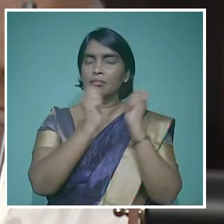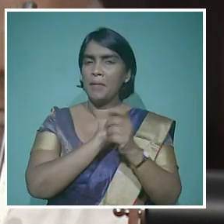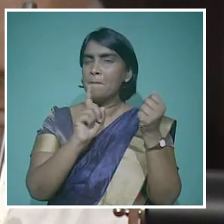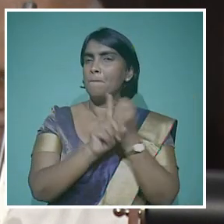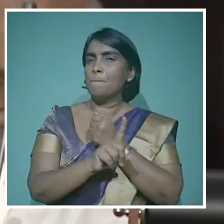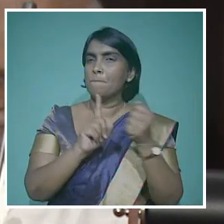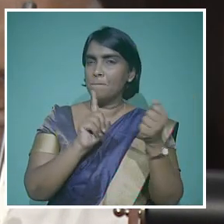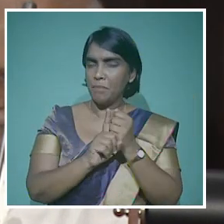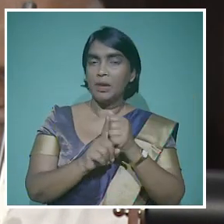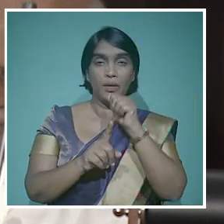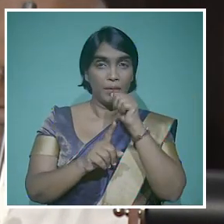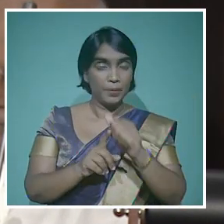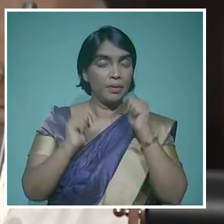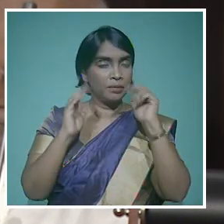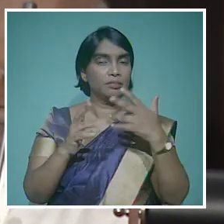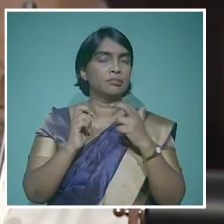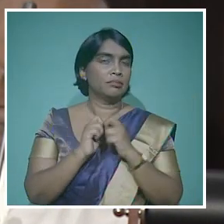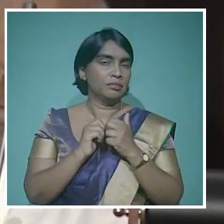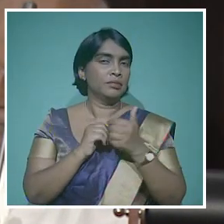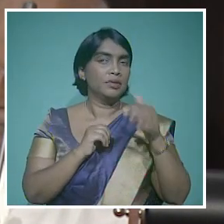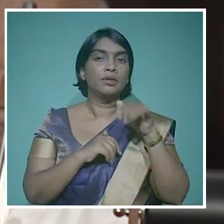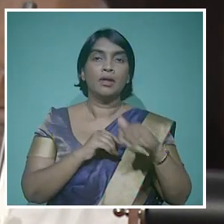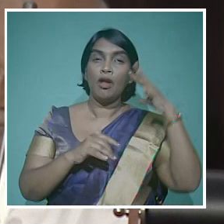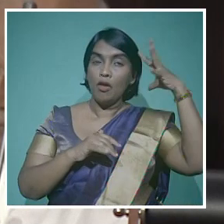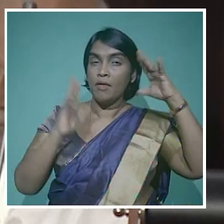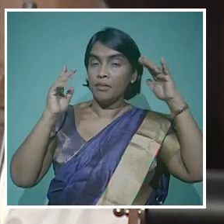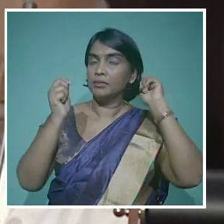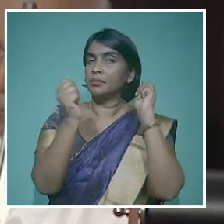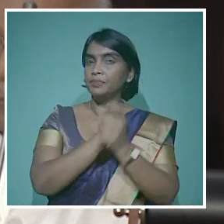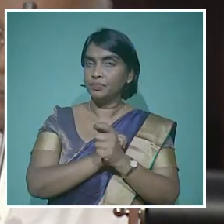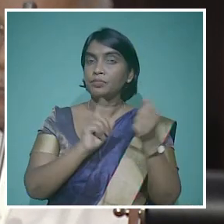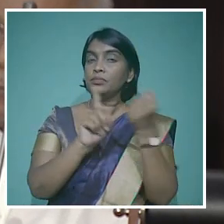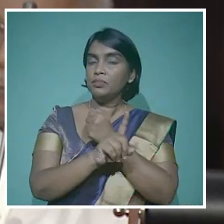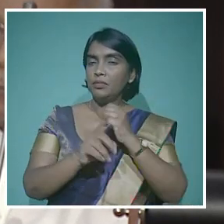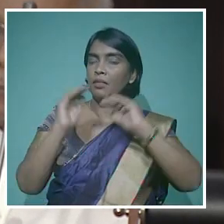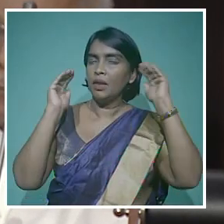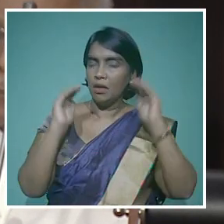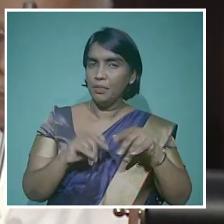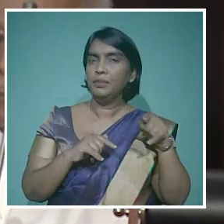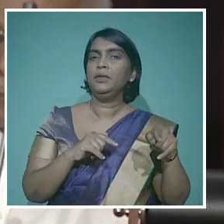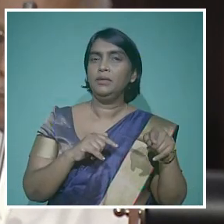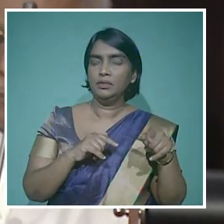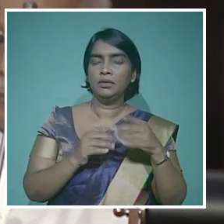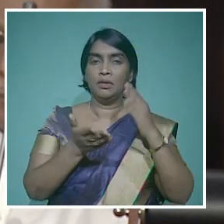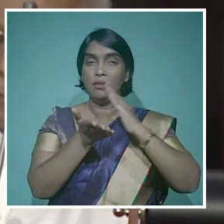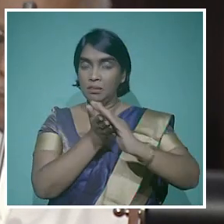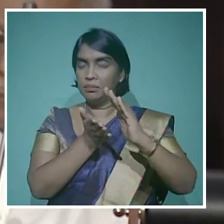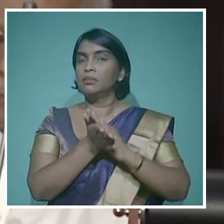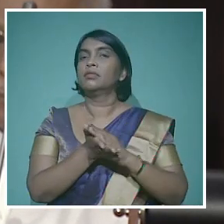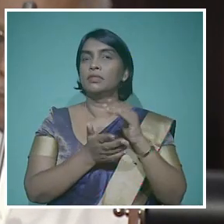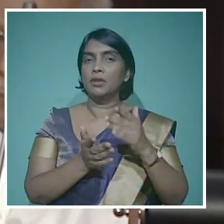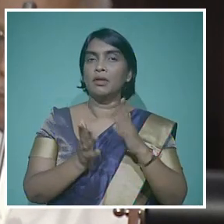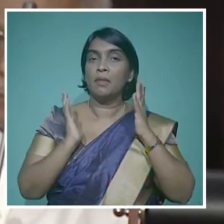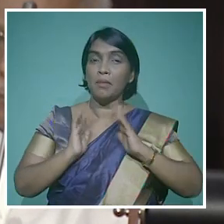බලපෑම් සැබෑමෙන්ම සංකීර්ණ වේ. දේශගුණික විපර්යාසවල බලපෑම් අවම කිරීමට උපකාර කරමින්